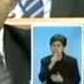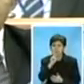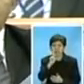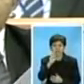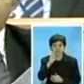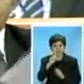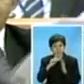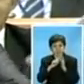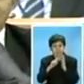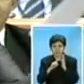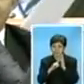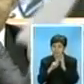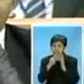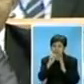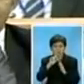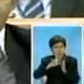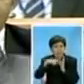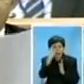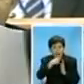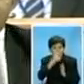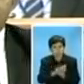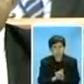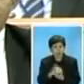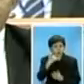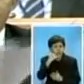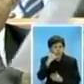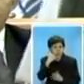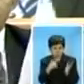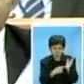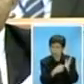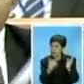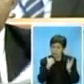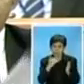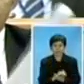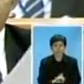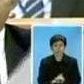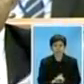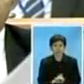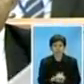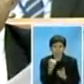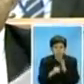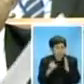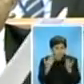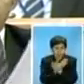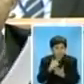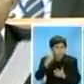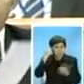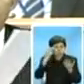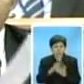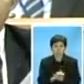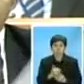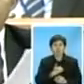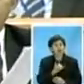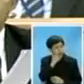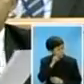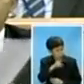นี่ยมันเป็นเลขาของใครเบอร์โทรศัพท์มีเรียบร้อยเลยนะคะอาจจะปิดไปแล้วก็ได้แต่ดิฉันต้องให้ต